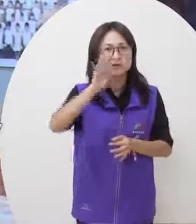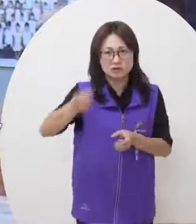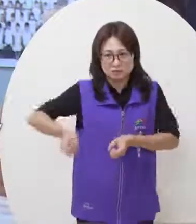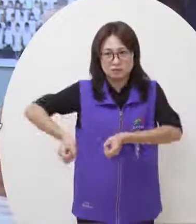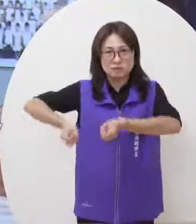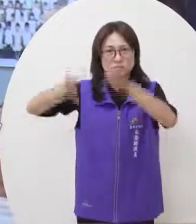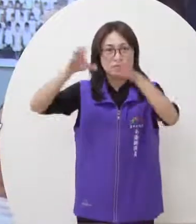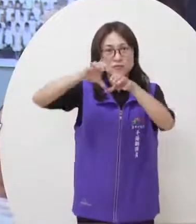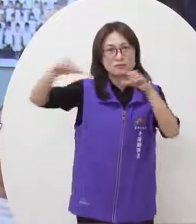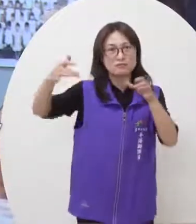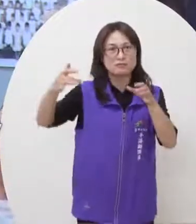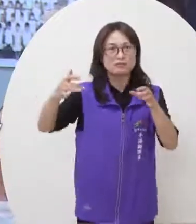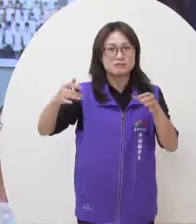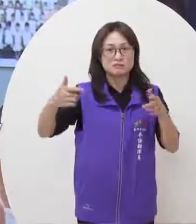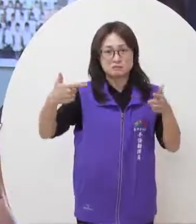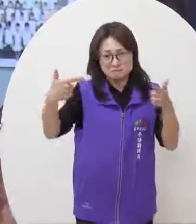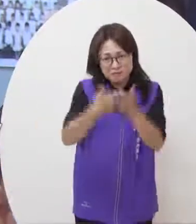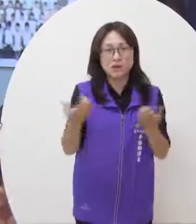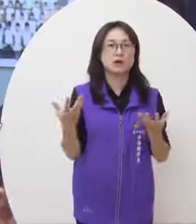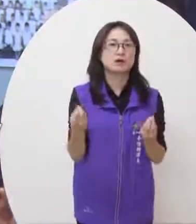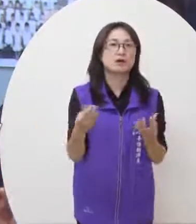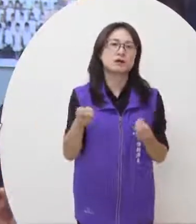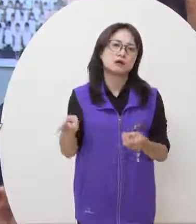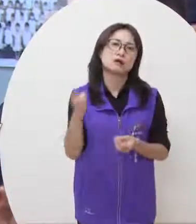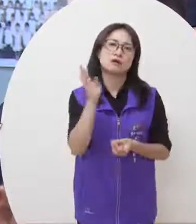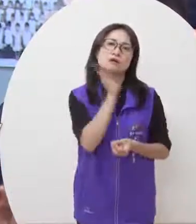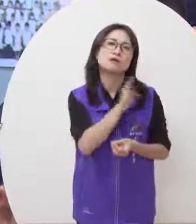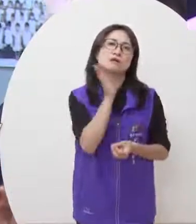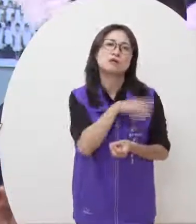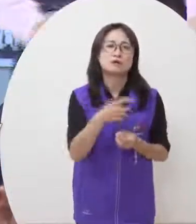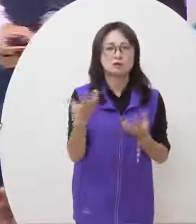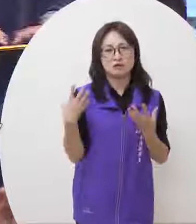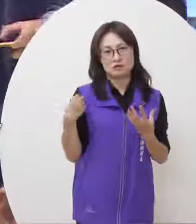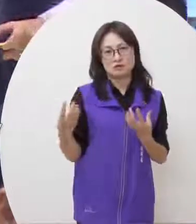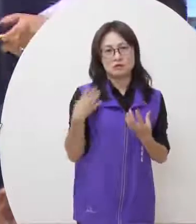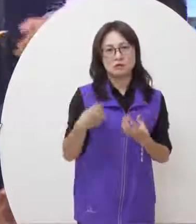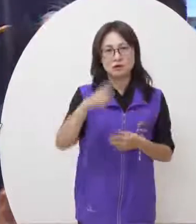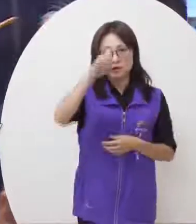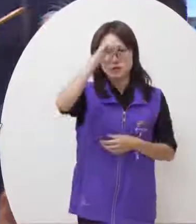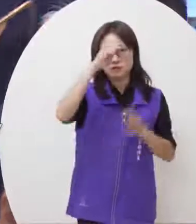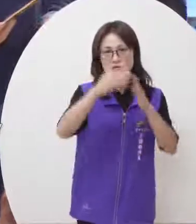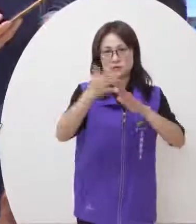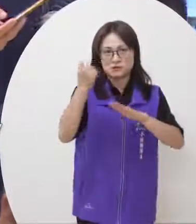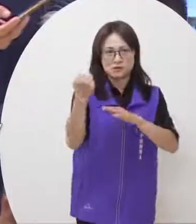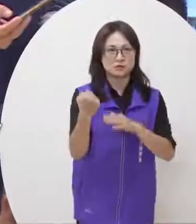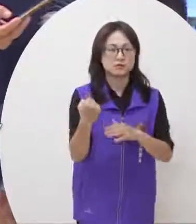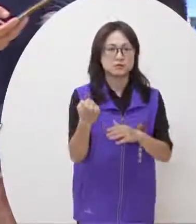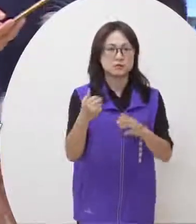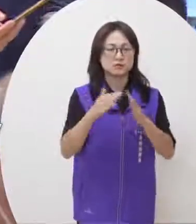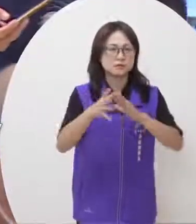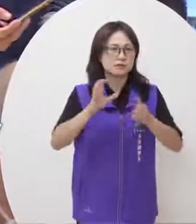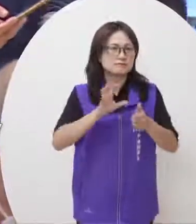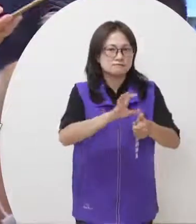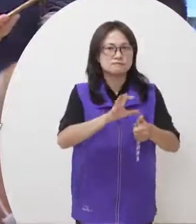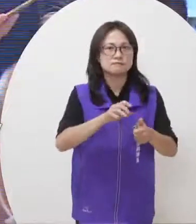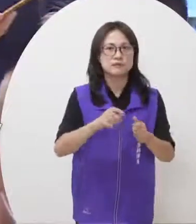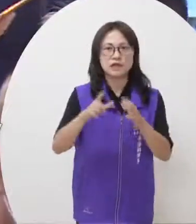锅，所以我是希望说，我们市长是不是可以强制大楼去接管？